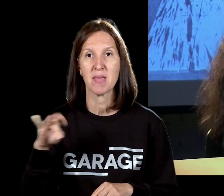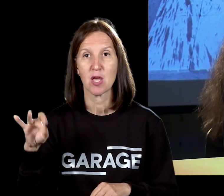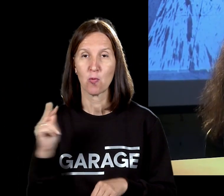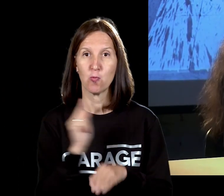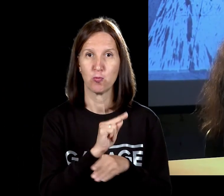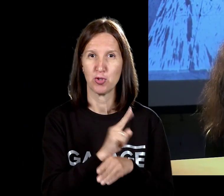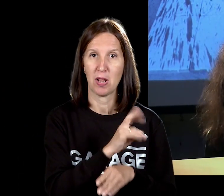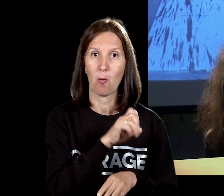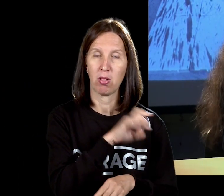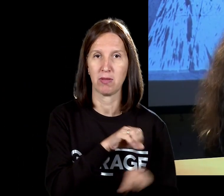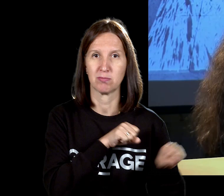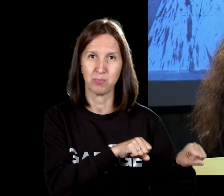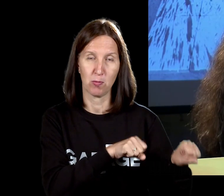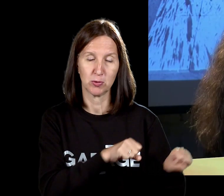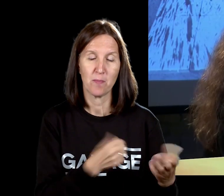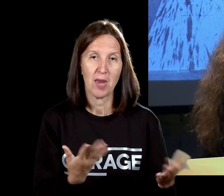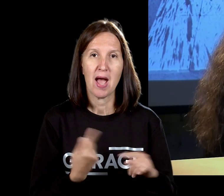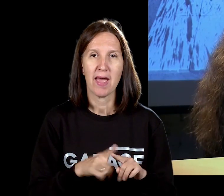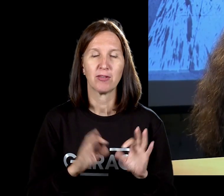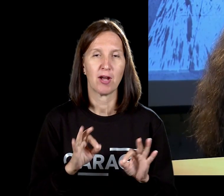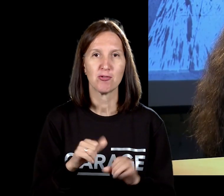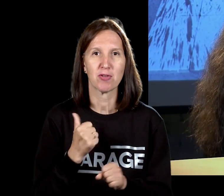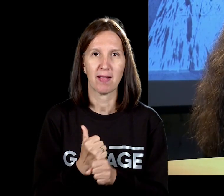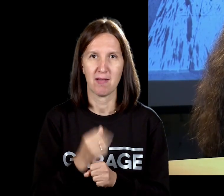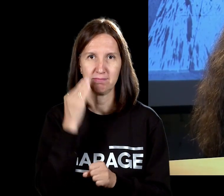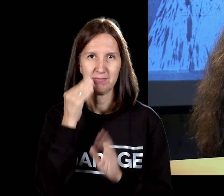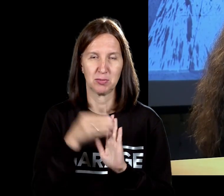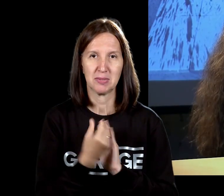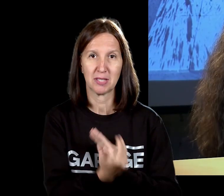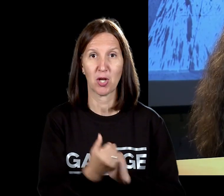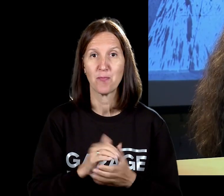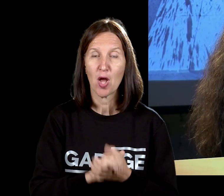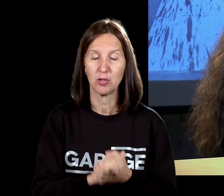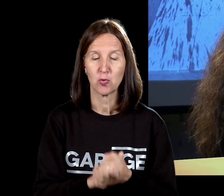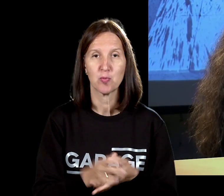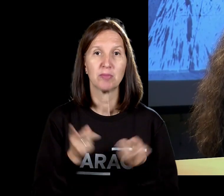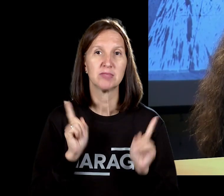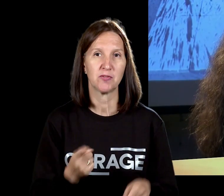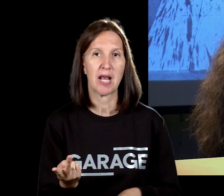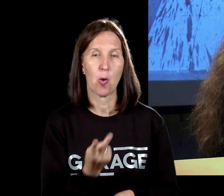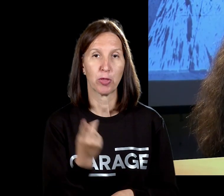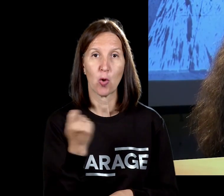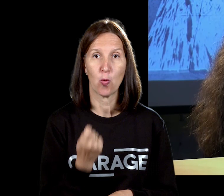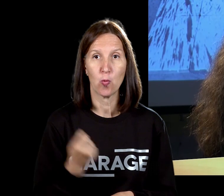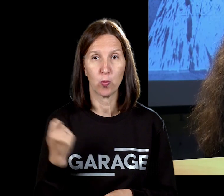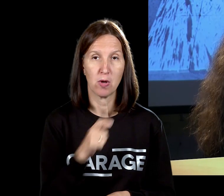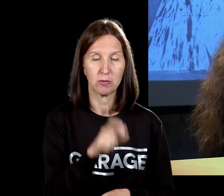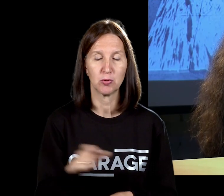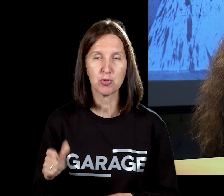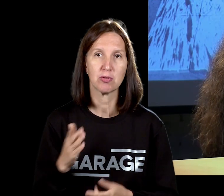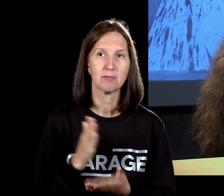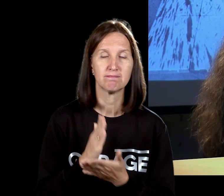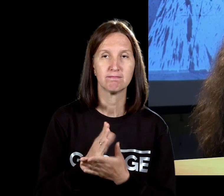только, ну и, естественно, это не самое, не суть их дружбы, они действительно те художники, которые находились в постоянном